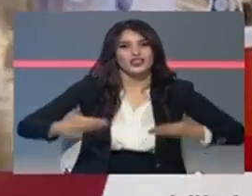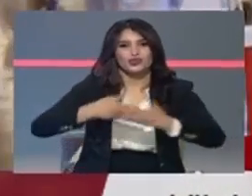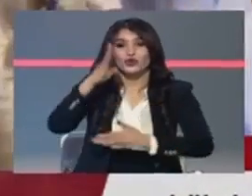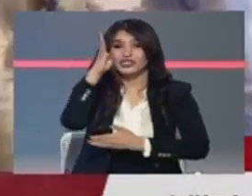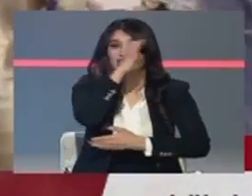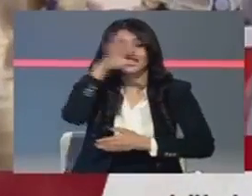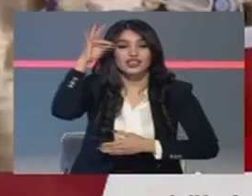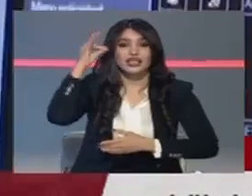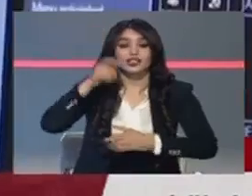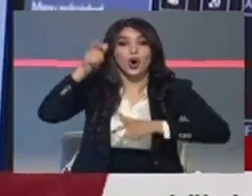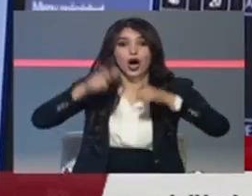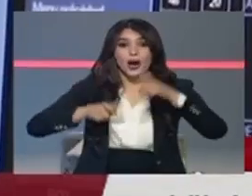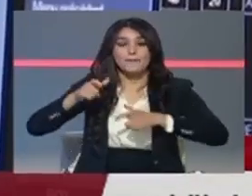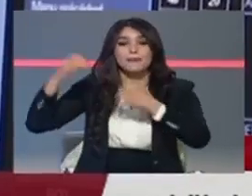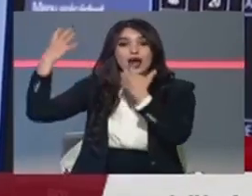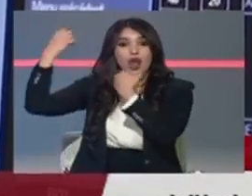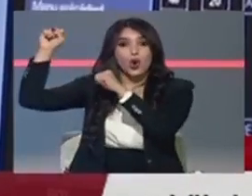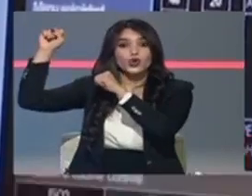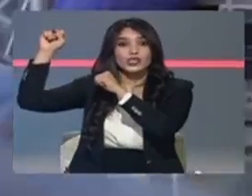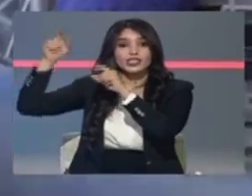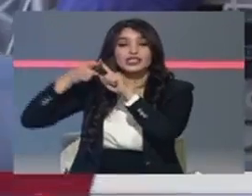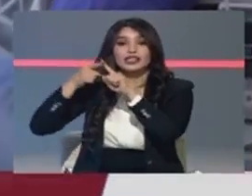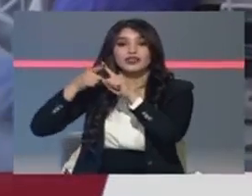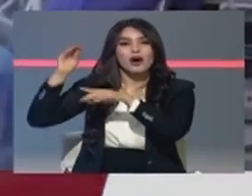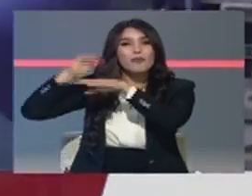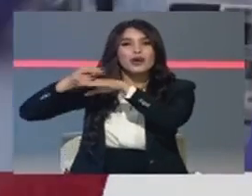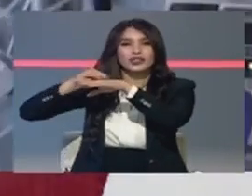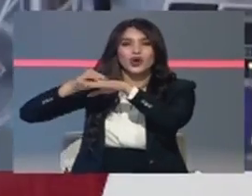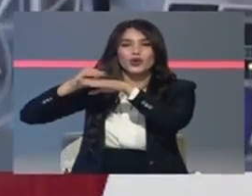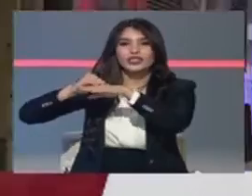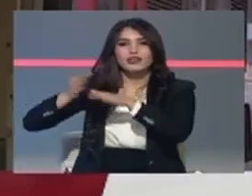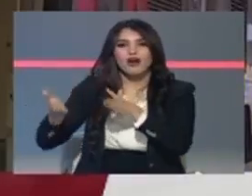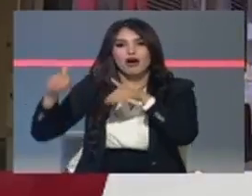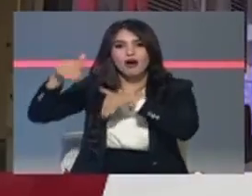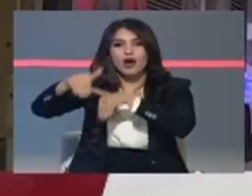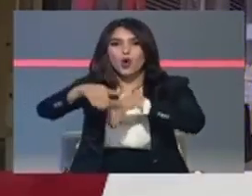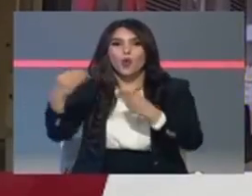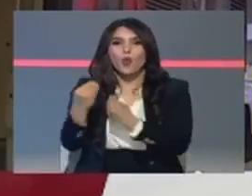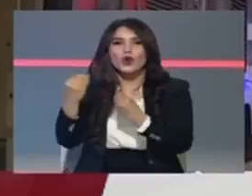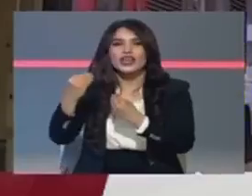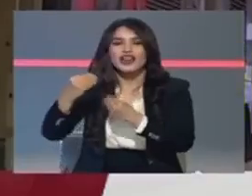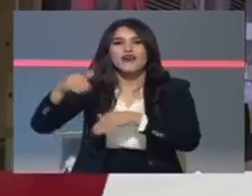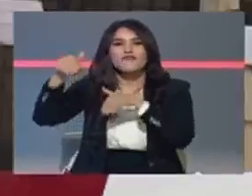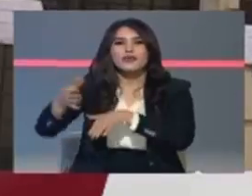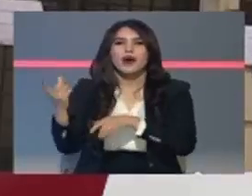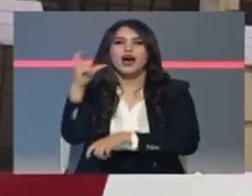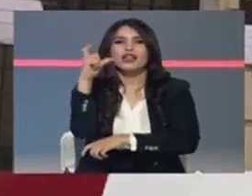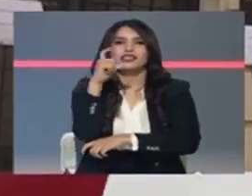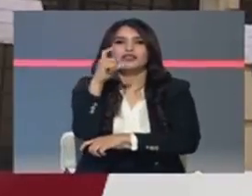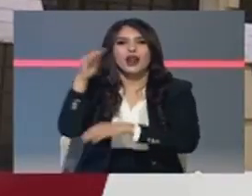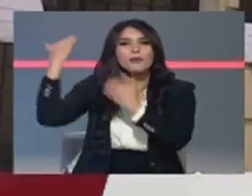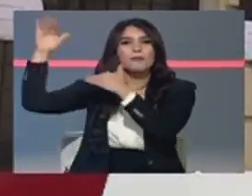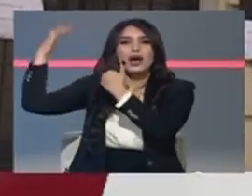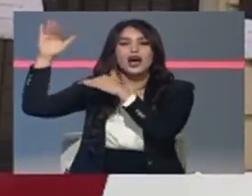دفع البعثات الدبلوماسية والقنصلية إلى التوصية بدفن المتوفين في المقابر الإسلامية، على أن تتكفل